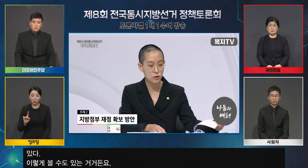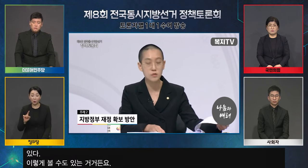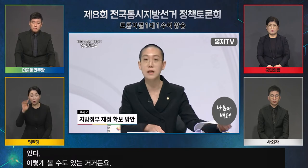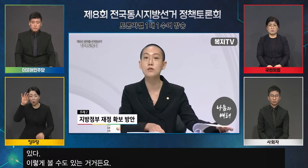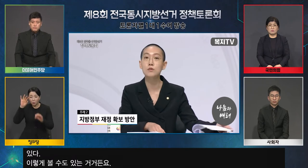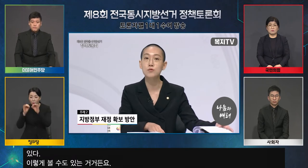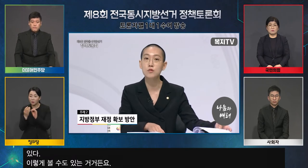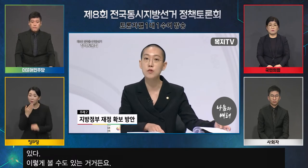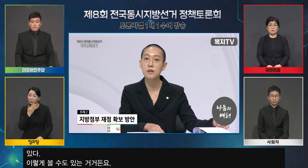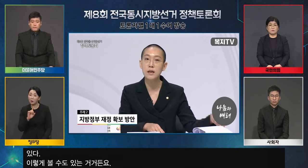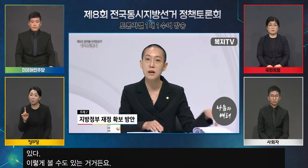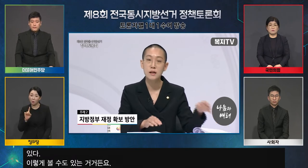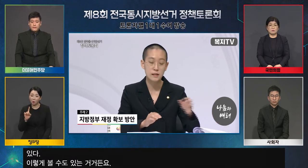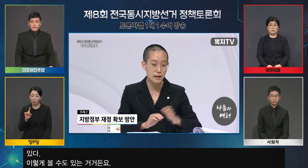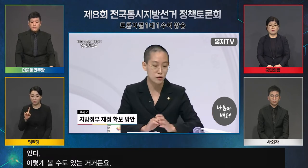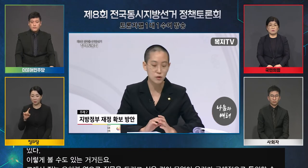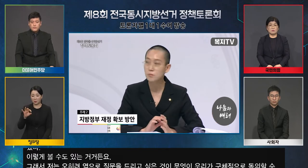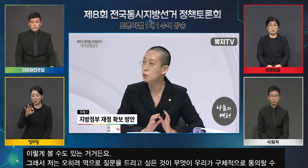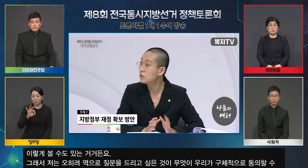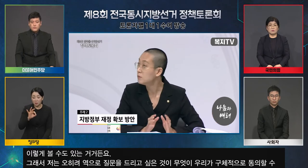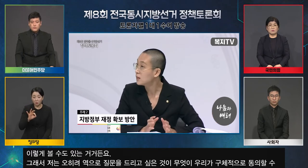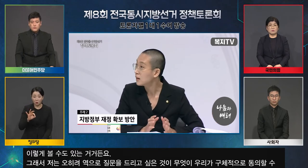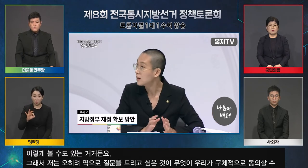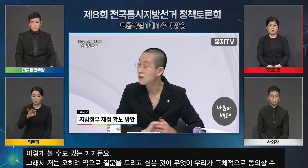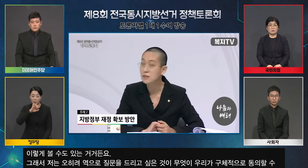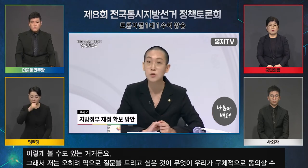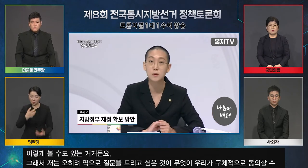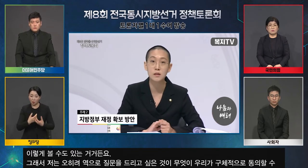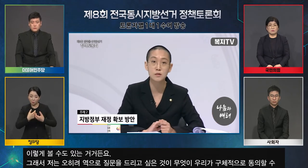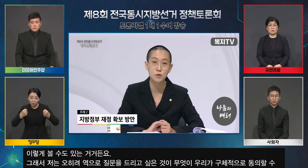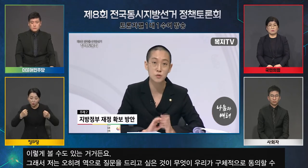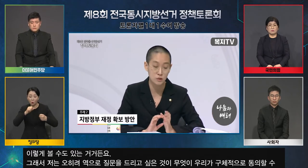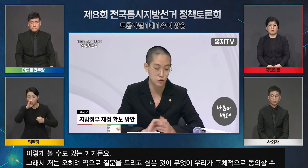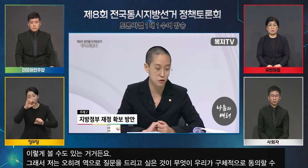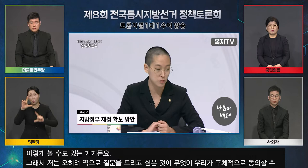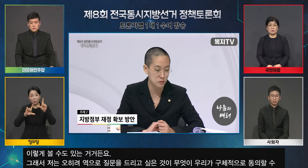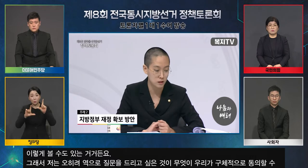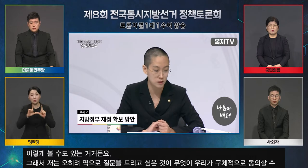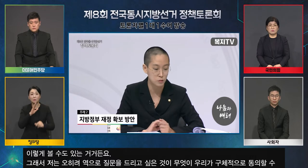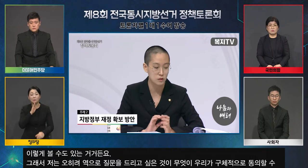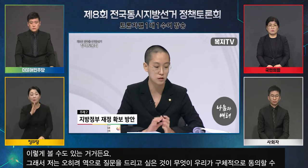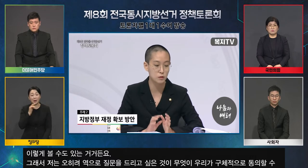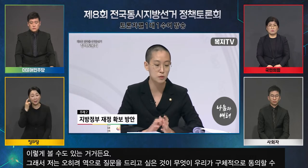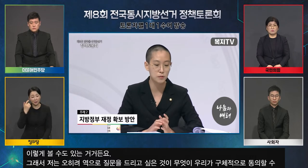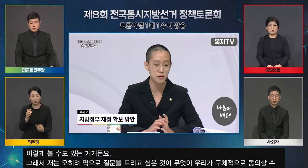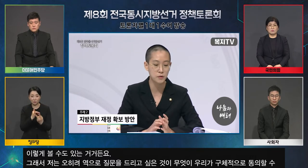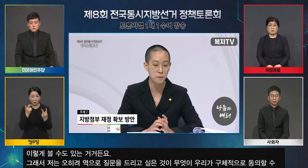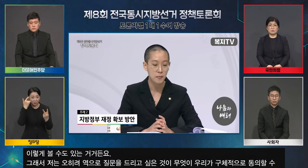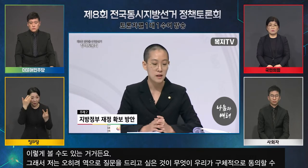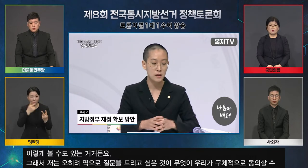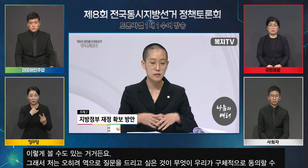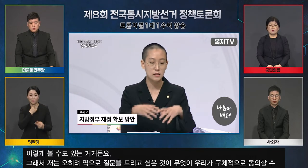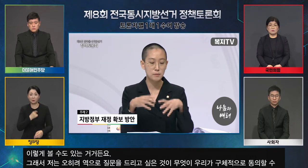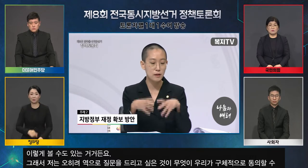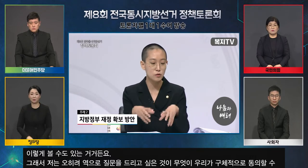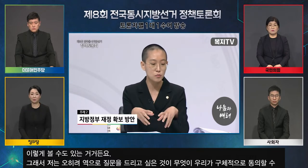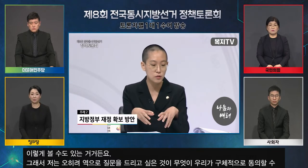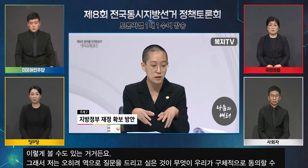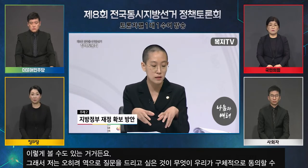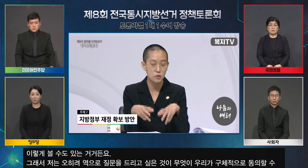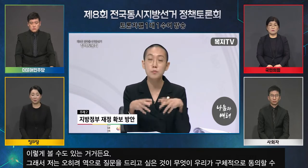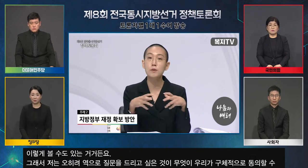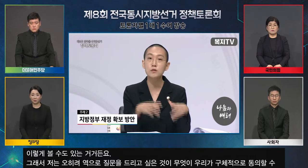수 있는 어떤 재정분권의 이상적인 모습인가라는 점에 대해서 저는 두 의원님들께 질문을 드리고 싶어요. 사실